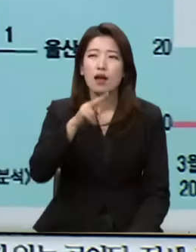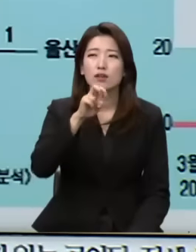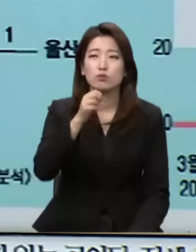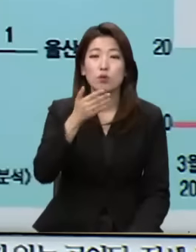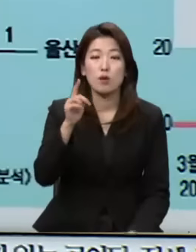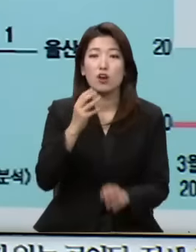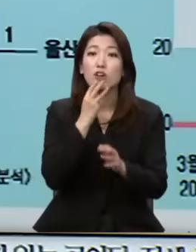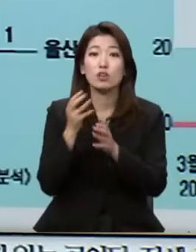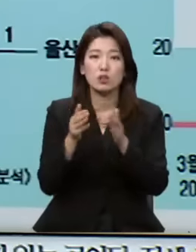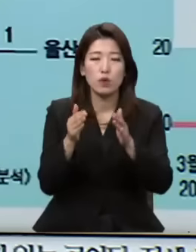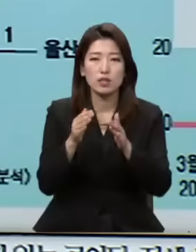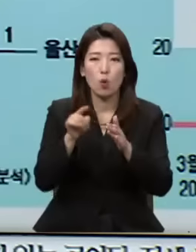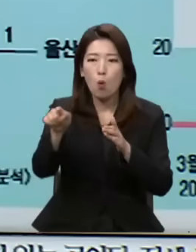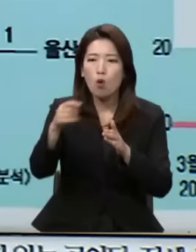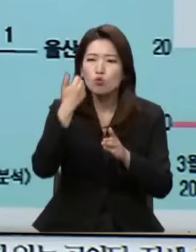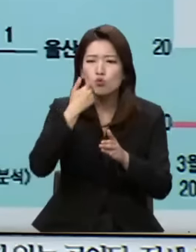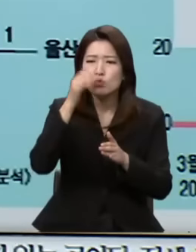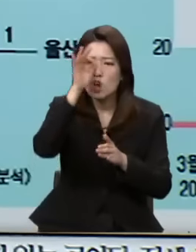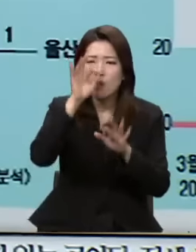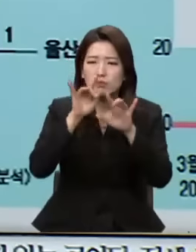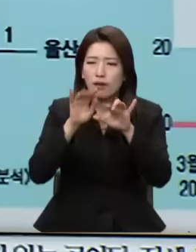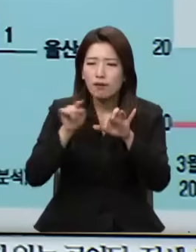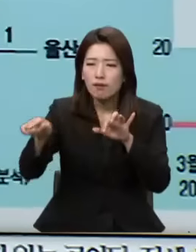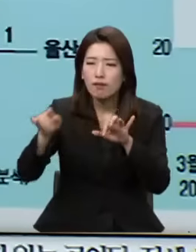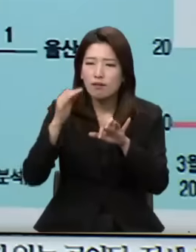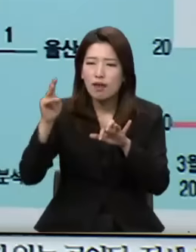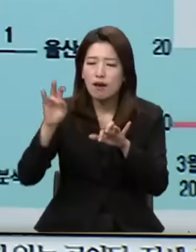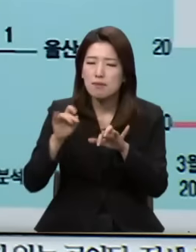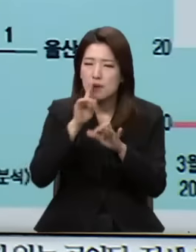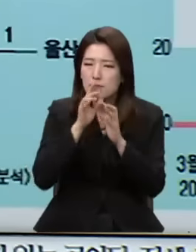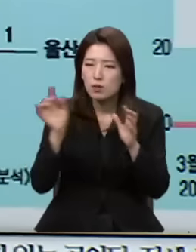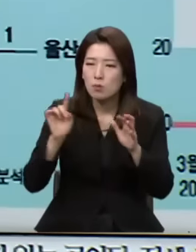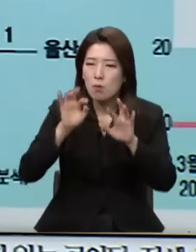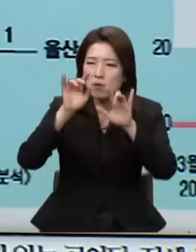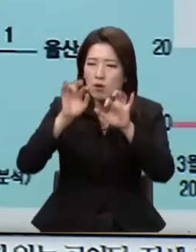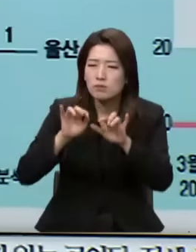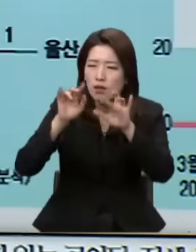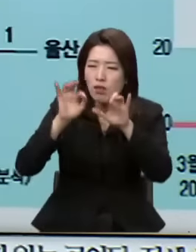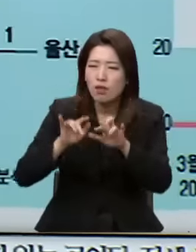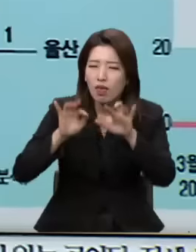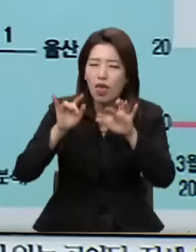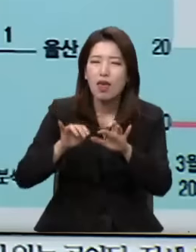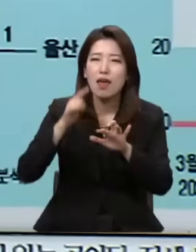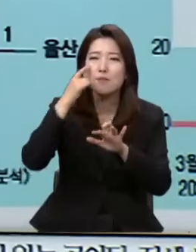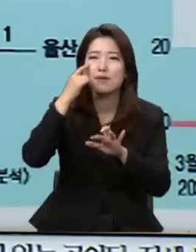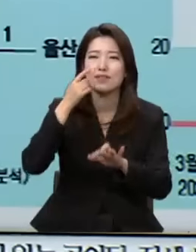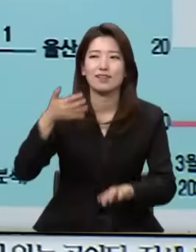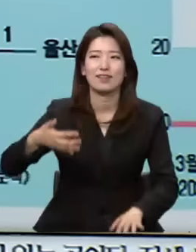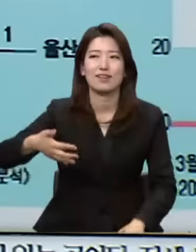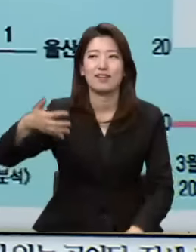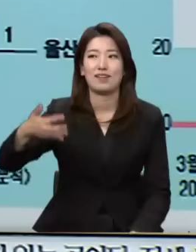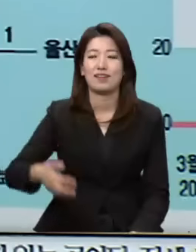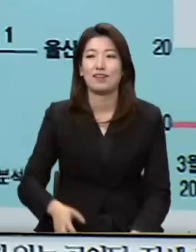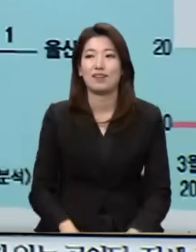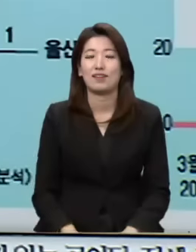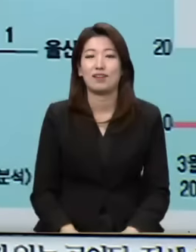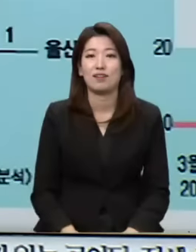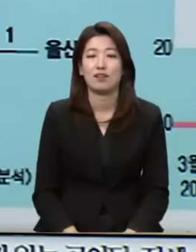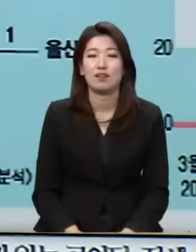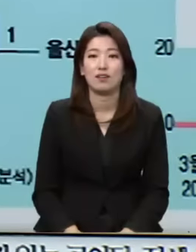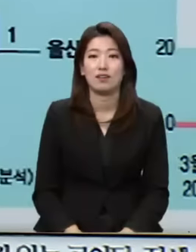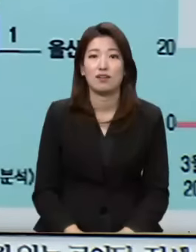국민의 후보 대전 서구가 12 지금 경기에서 58이 쭉 여기를 한번 보시면